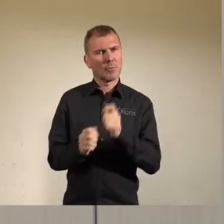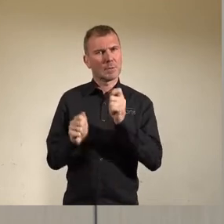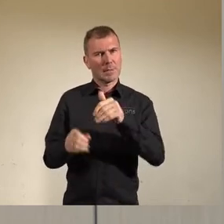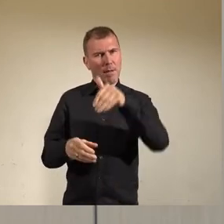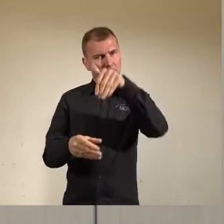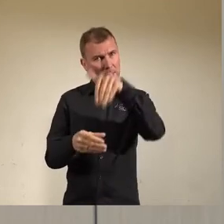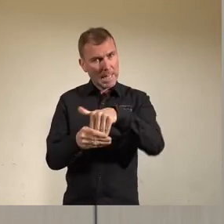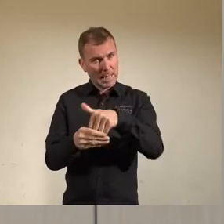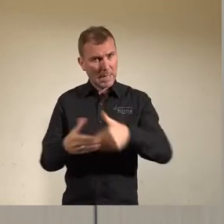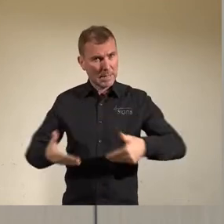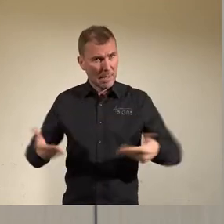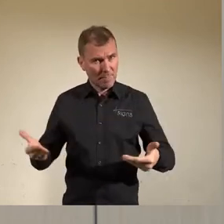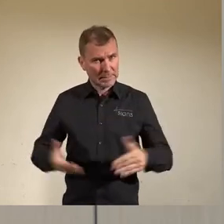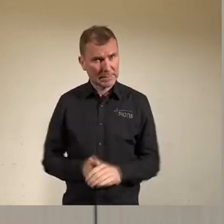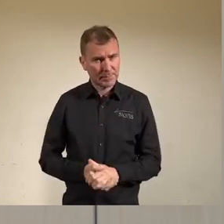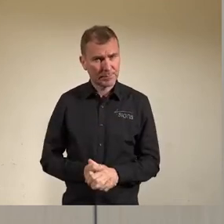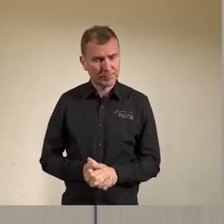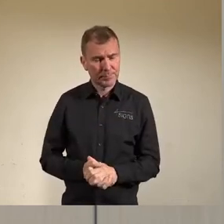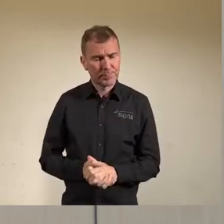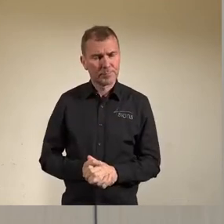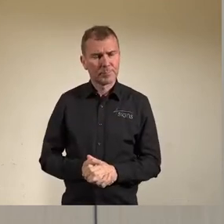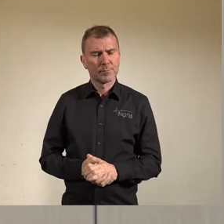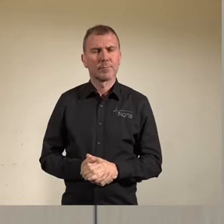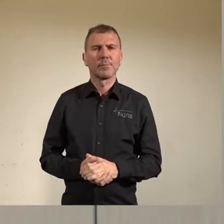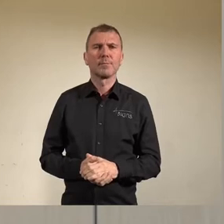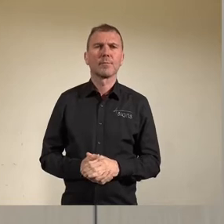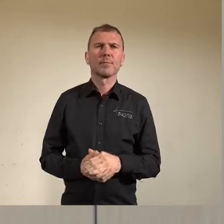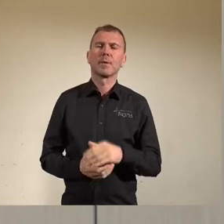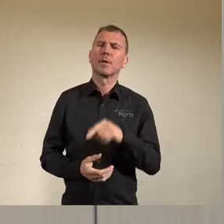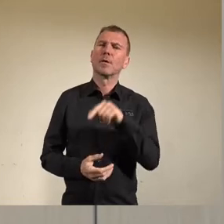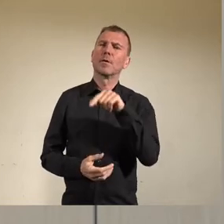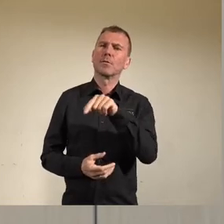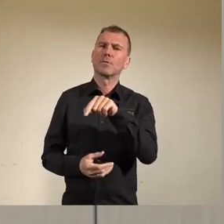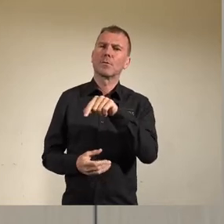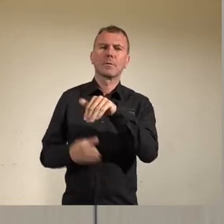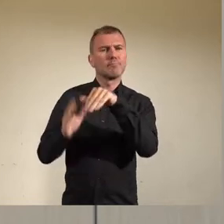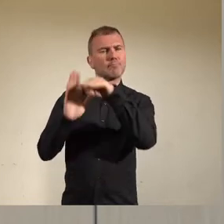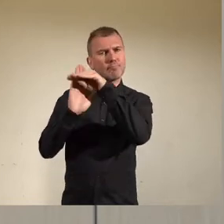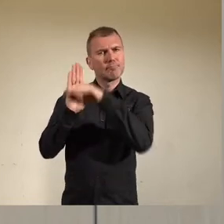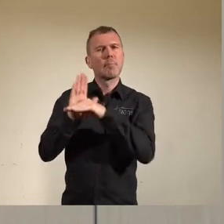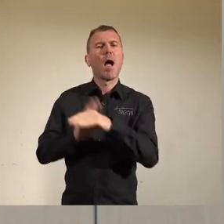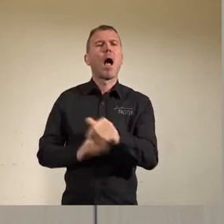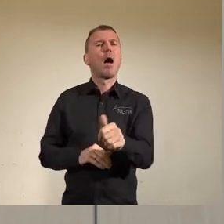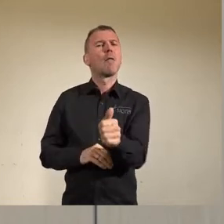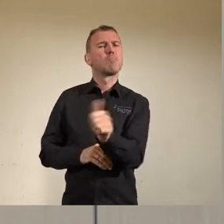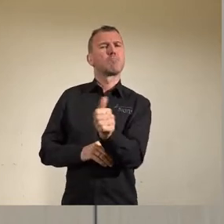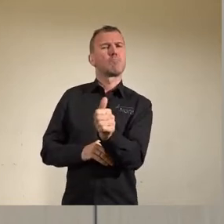Änderungsantrages ist, dass wir die dort enthaltenen relativ pauschalen